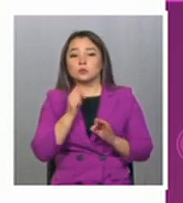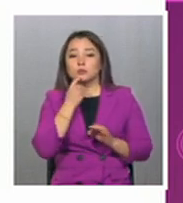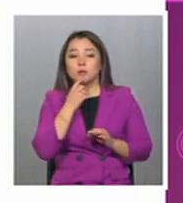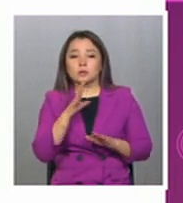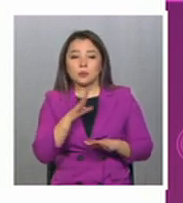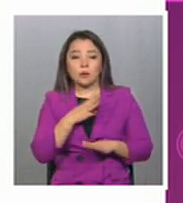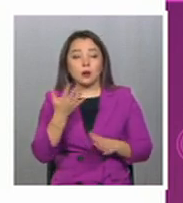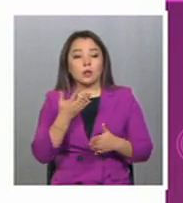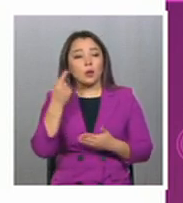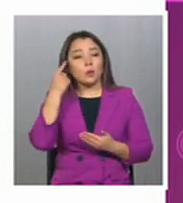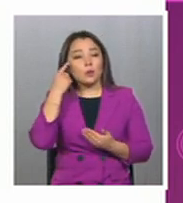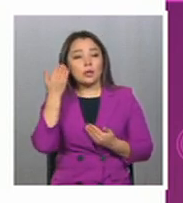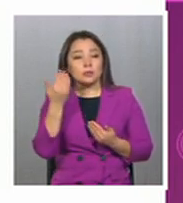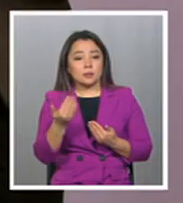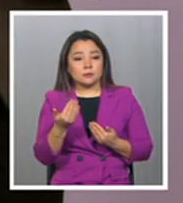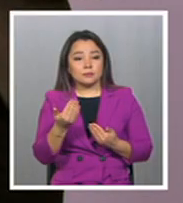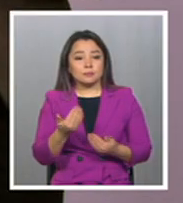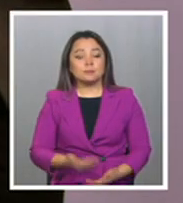Қалай ойлайсыңдар?